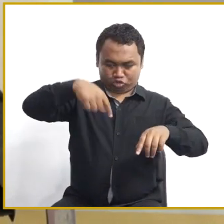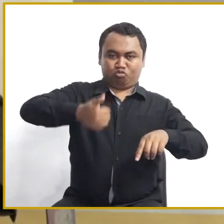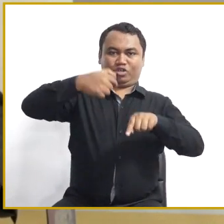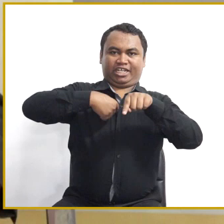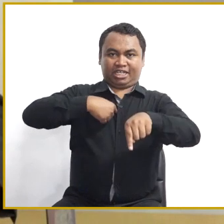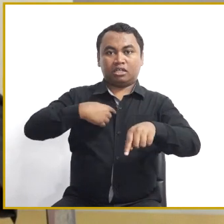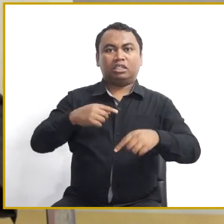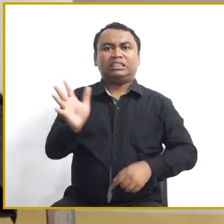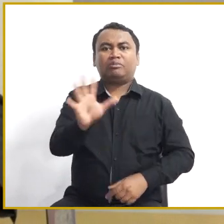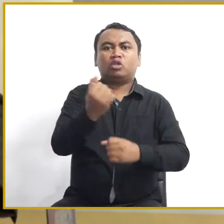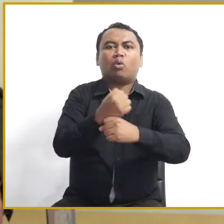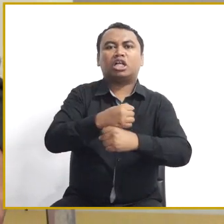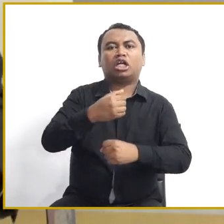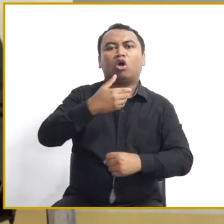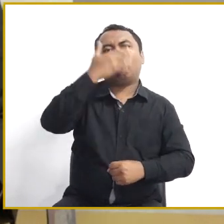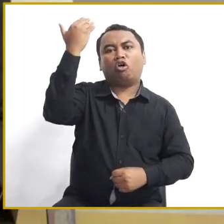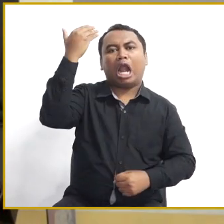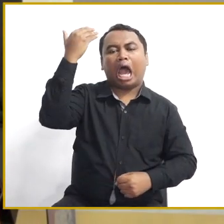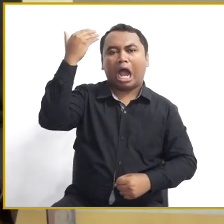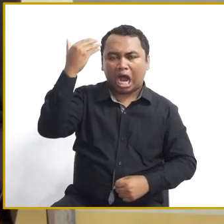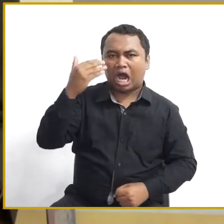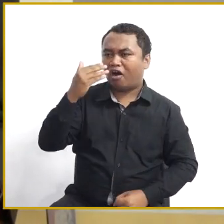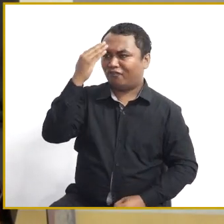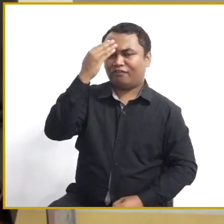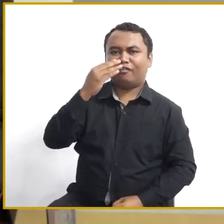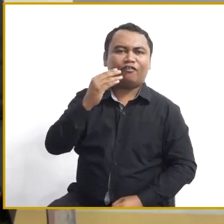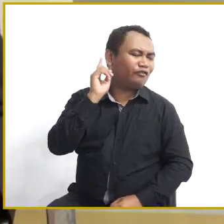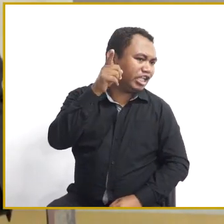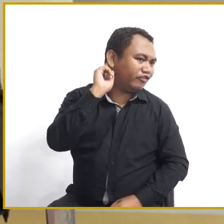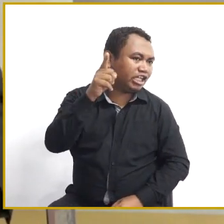ny ao ambany eo. Tsy anao ny eo fa an'ilay olona eo amin'ny tompon'ilay tany.